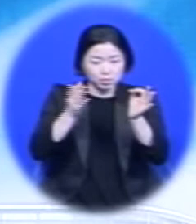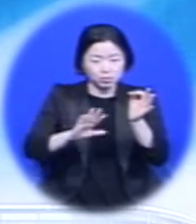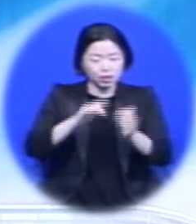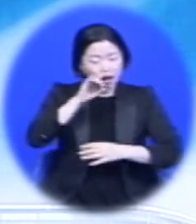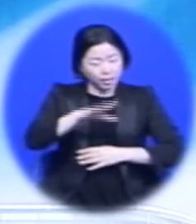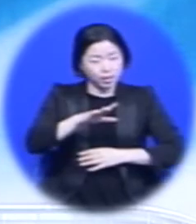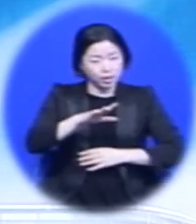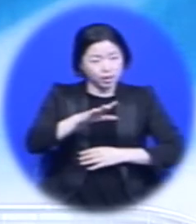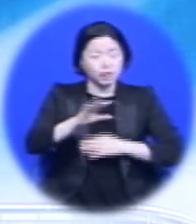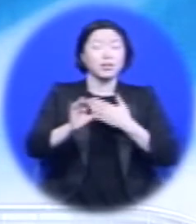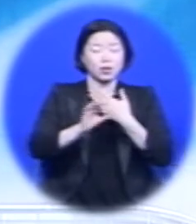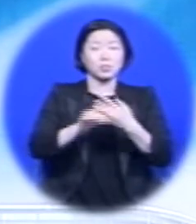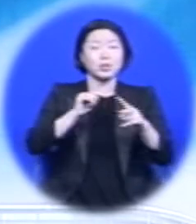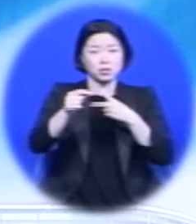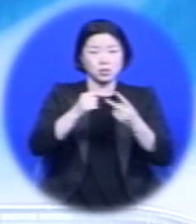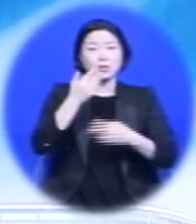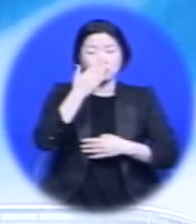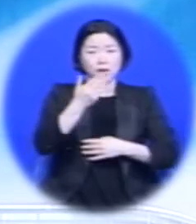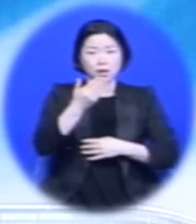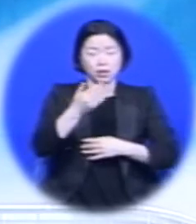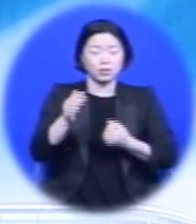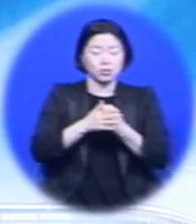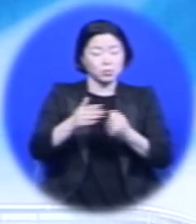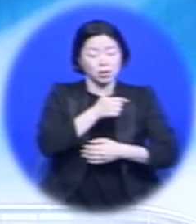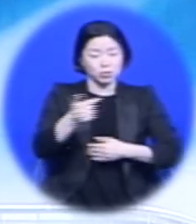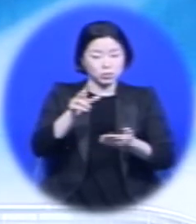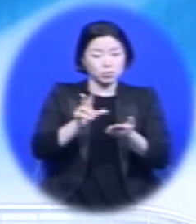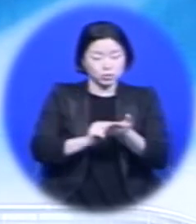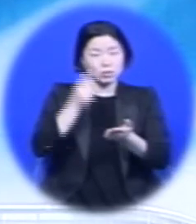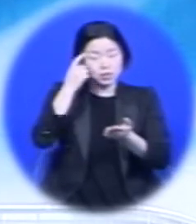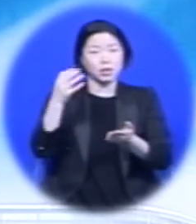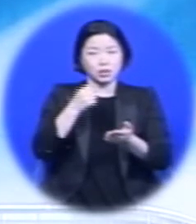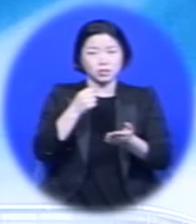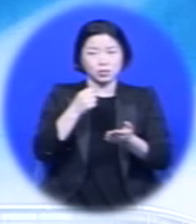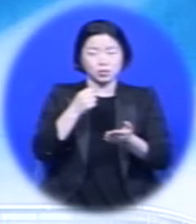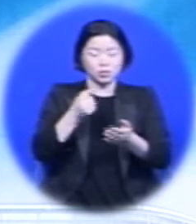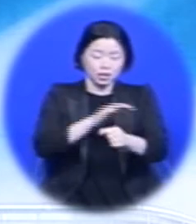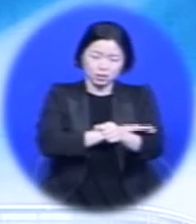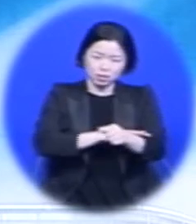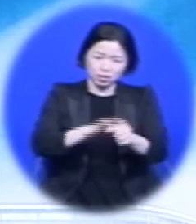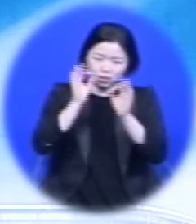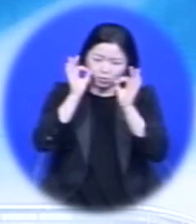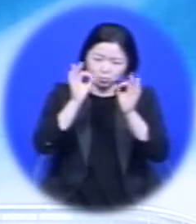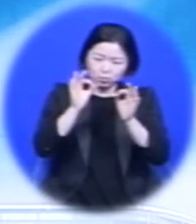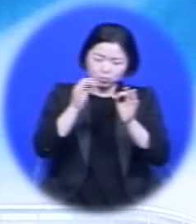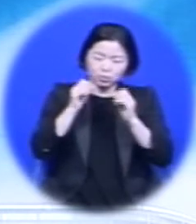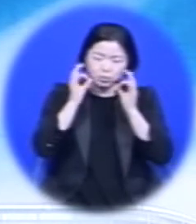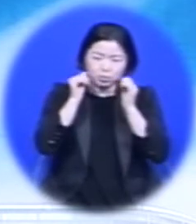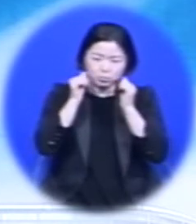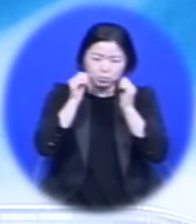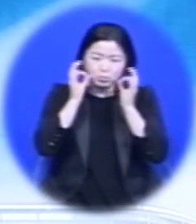그래서 목사님이 아, 이게 큰 문제구나 라는 생각을 했다는 겁니다. 잘해보려고 노력을 했는데 안